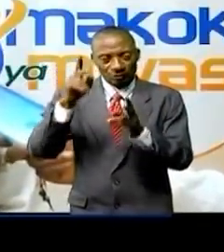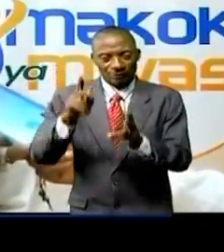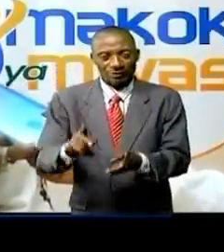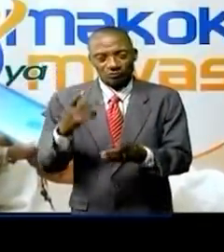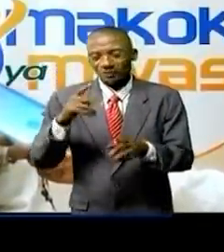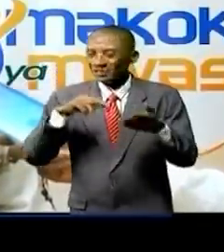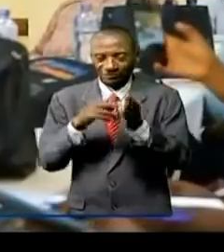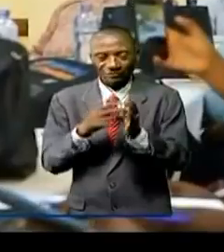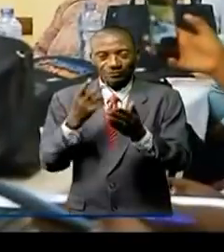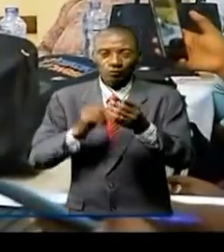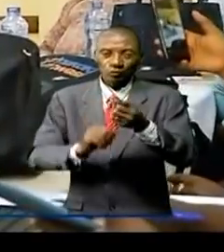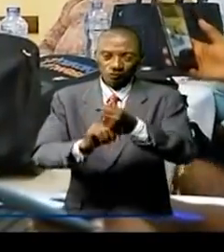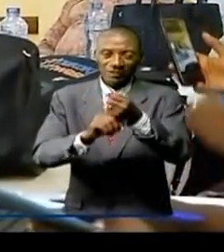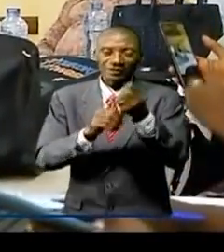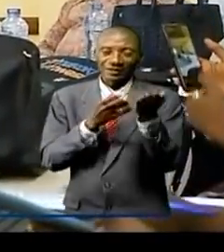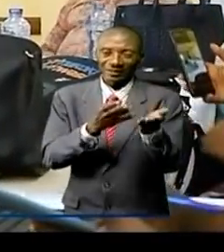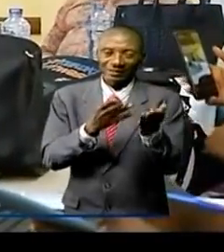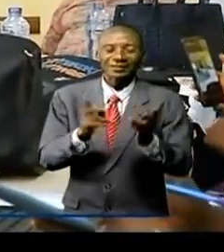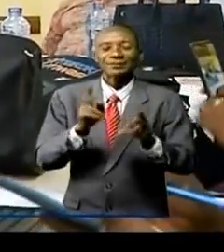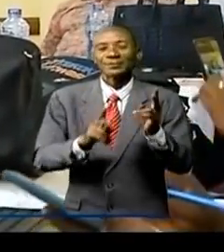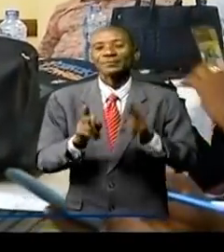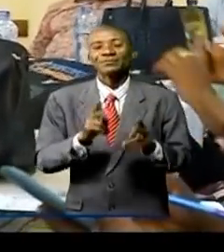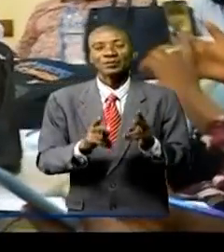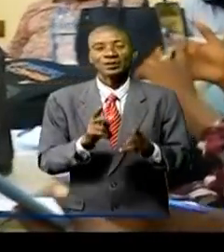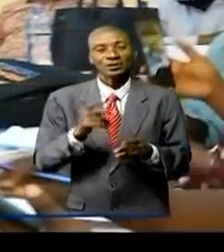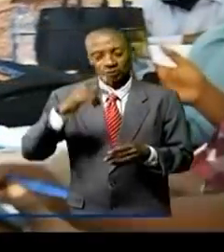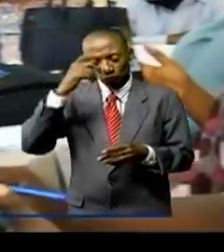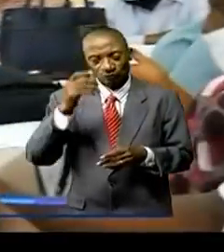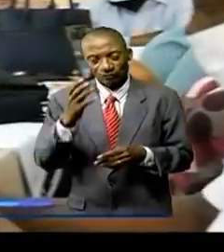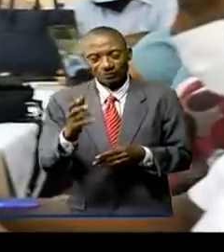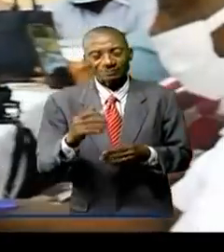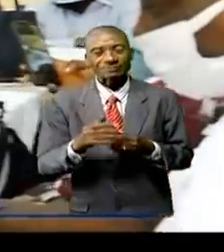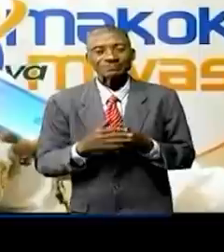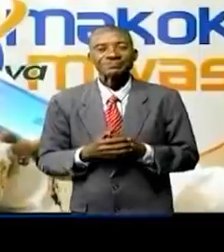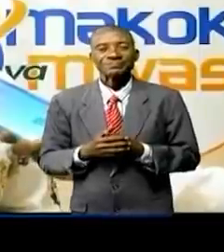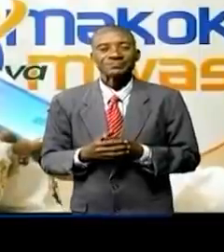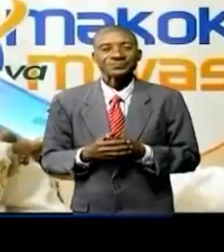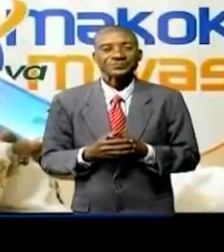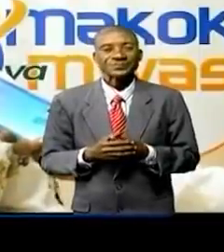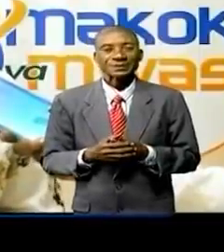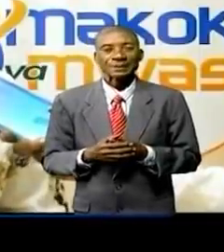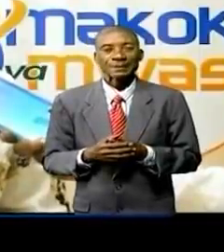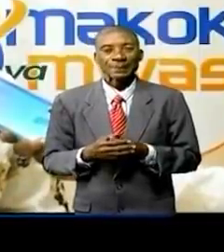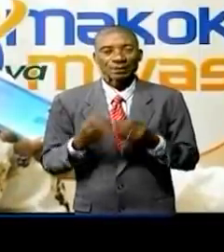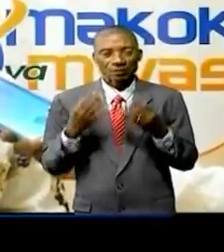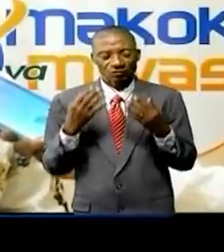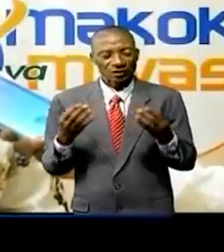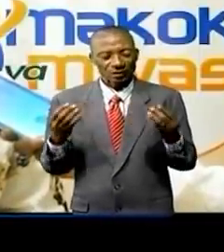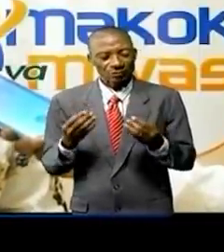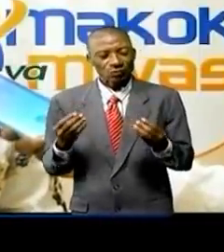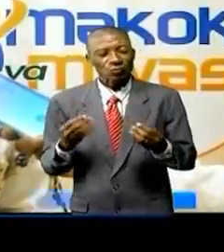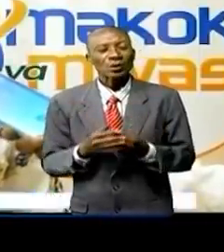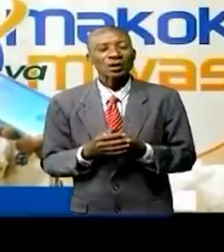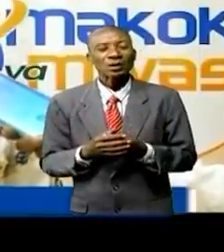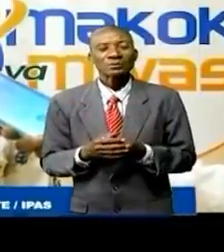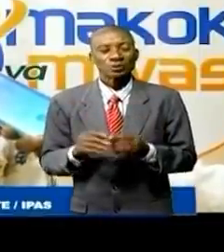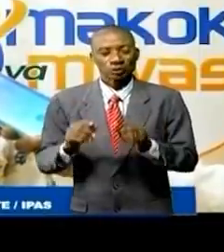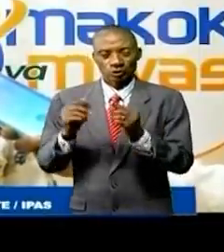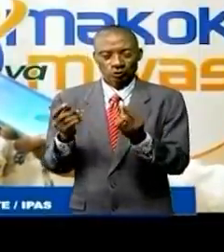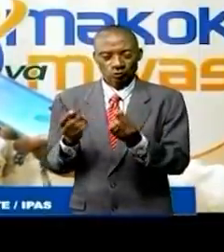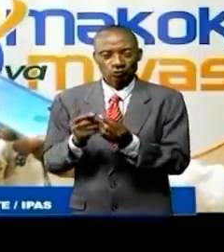santé sexuelle et reproductive. Ils ont mis à jour leur algorithme du call center